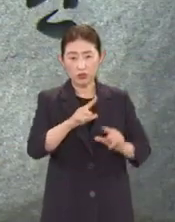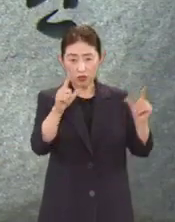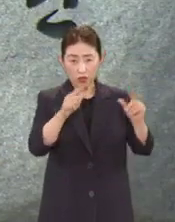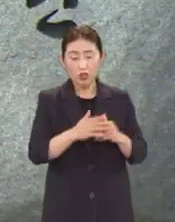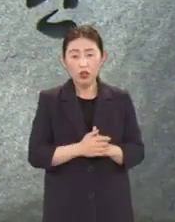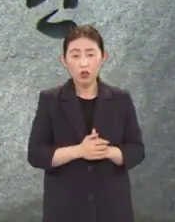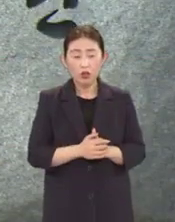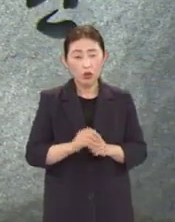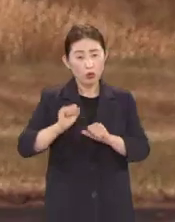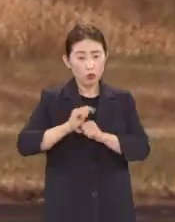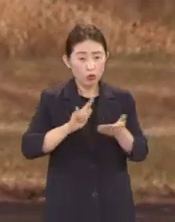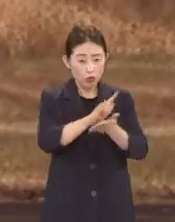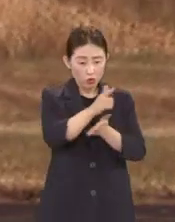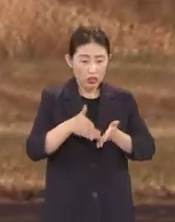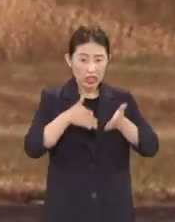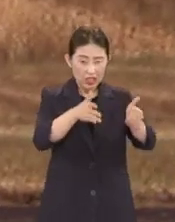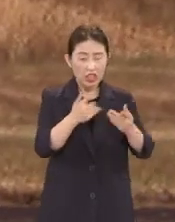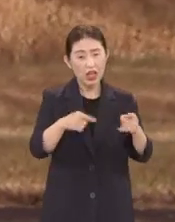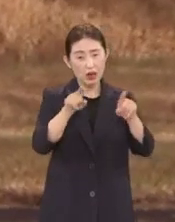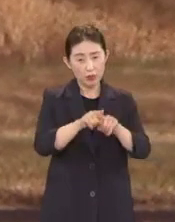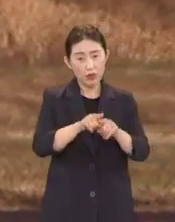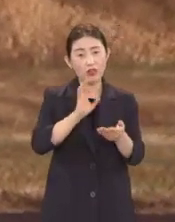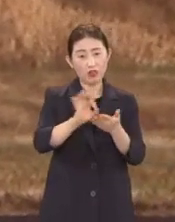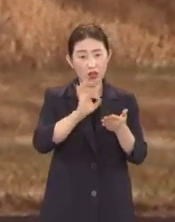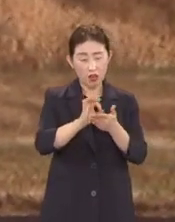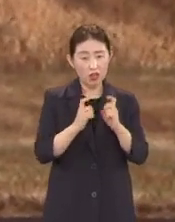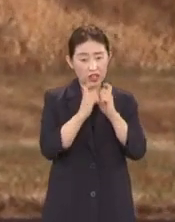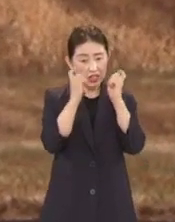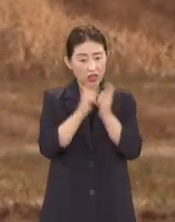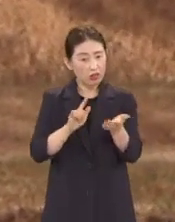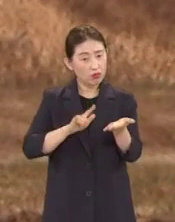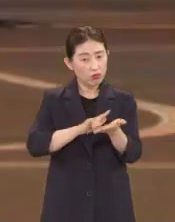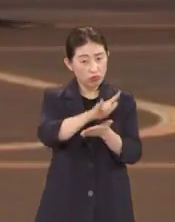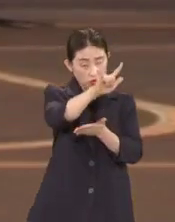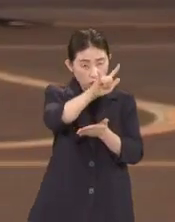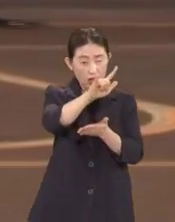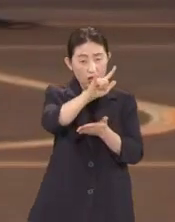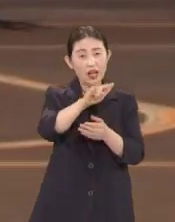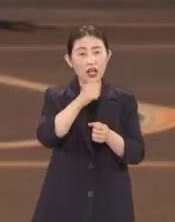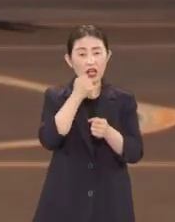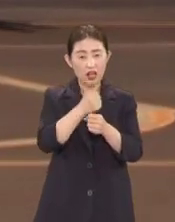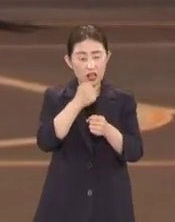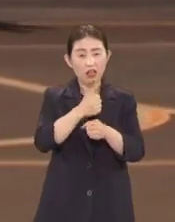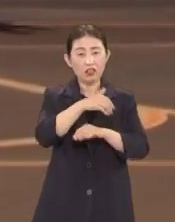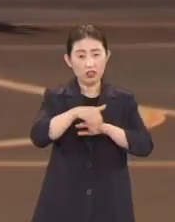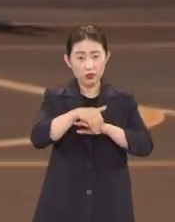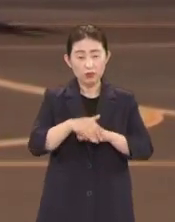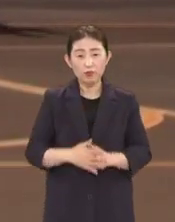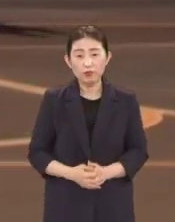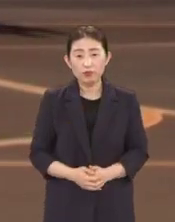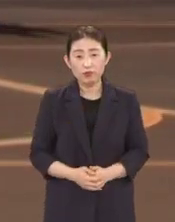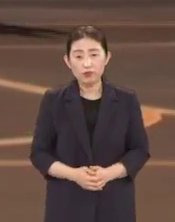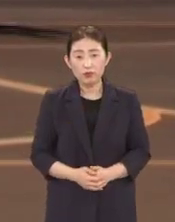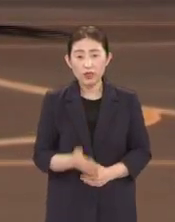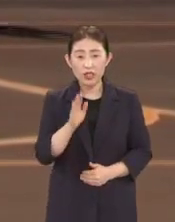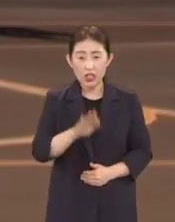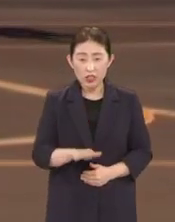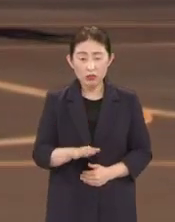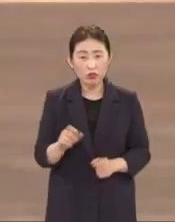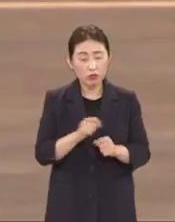공군기지 활주로를 공유하는 민간공항을 만들어 환황위권 관문을 삼겠다는 내용이었습니다 하지만